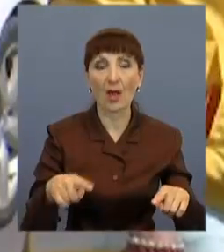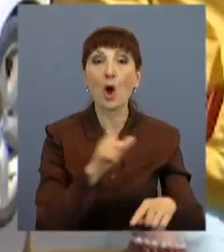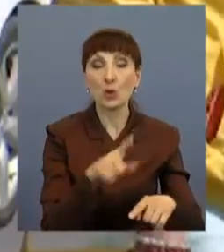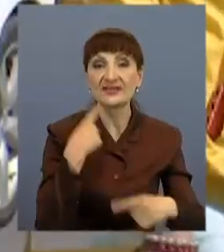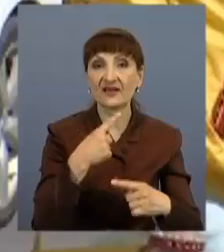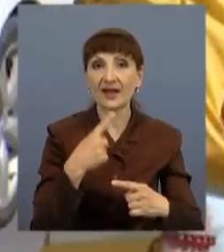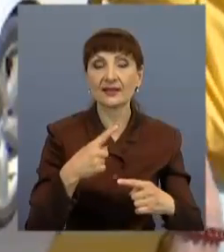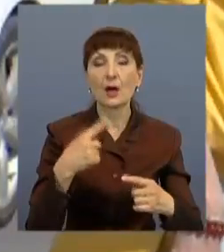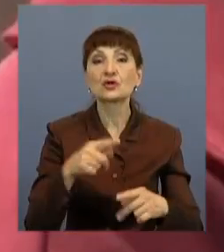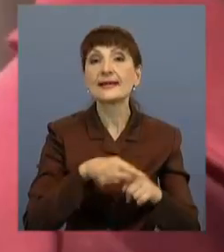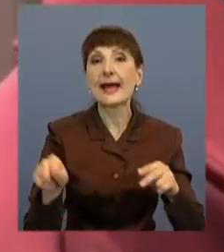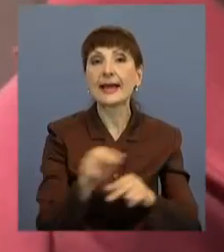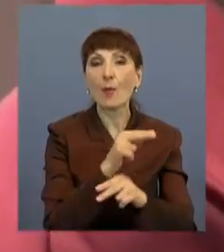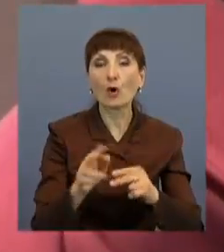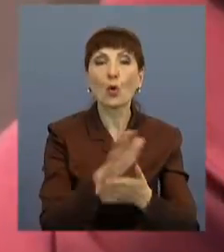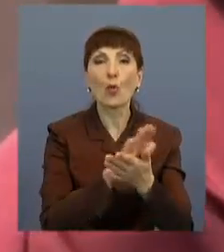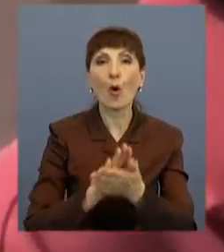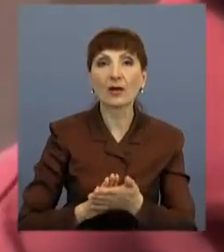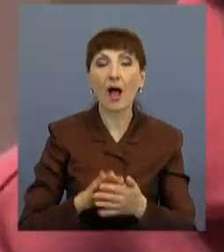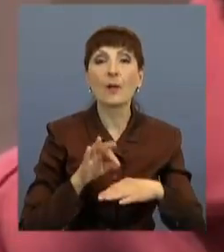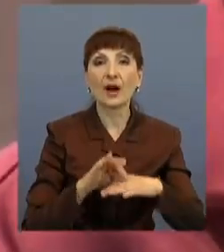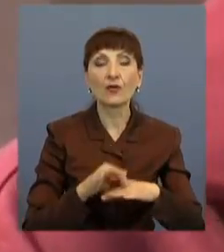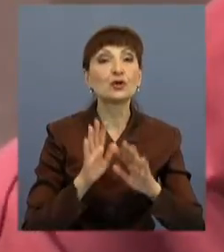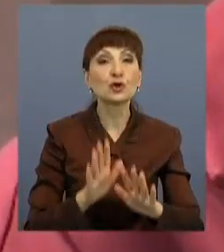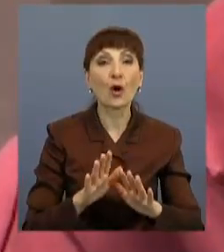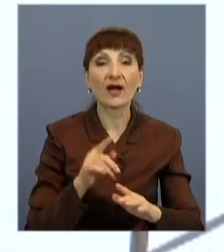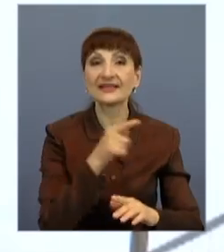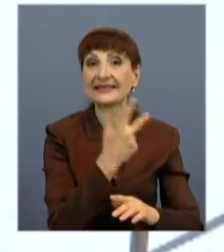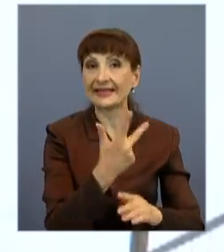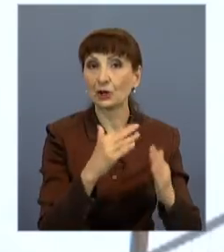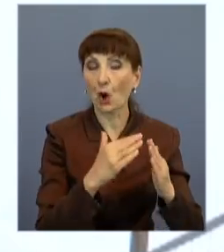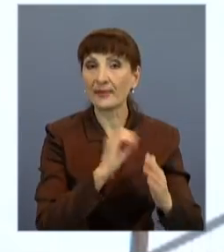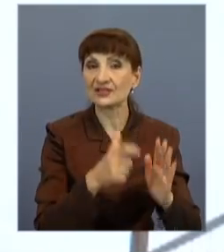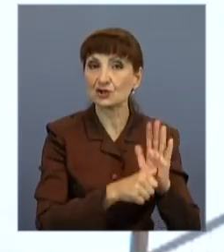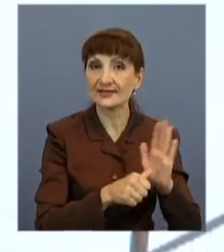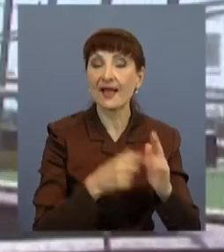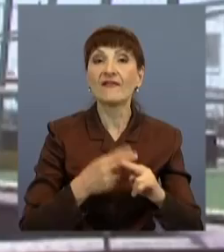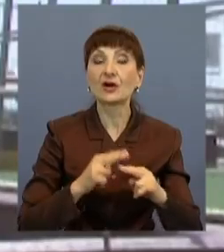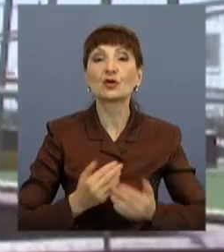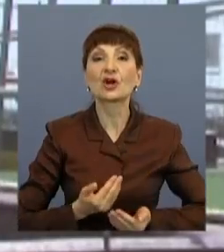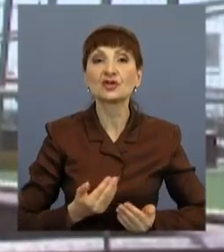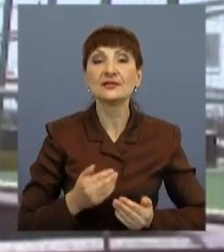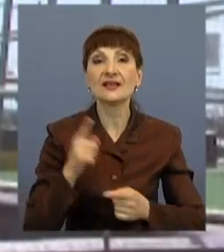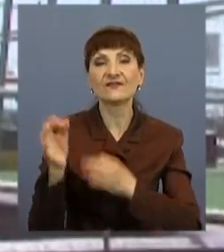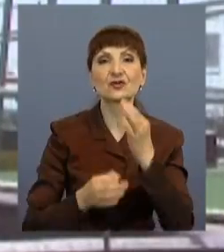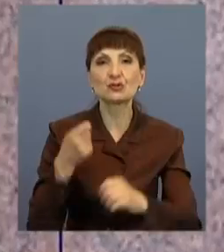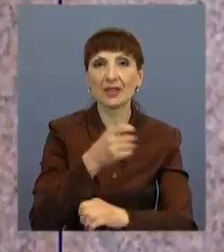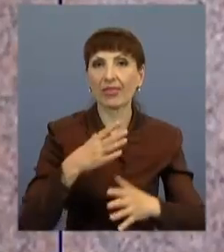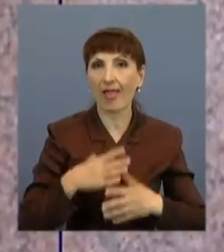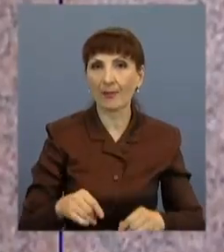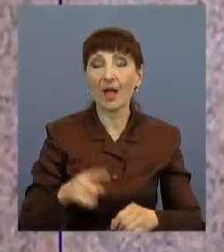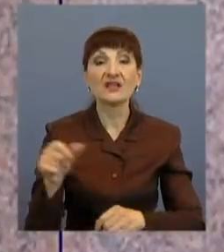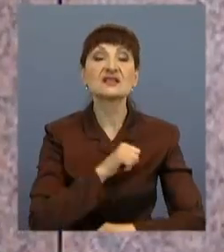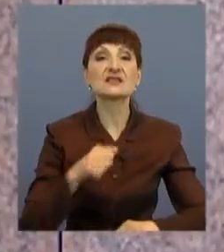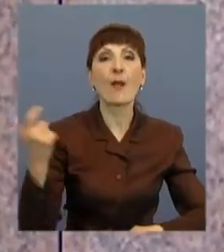говорят, что текущие ремонтные и уборочные работы проводятся только в тех 3 домах из 6, в которых жители не подавали на него в суд. Также он